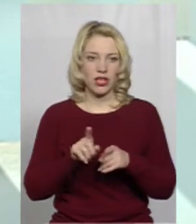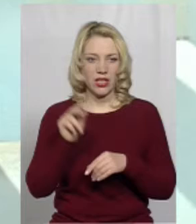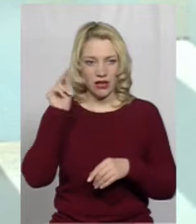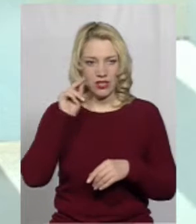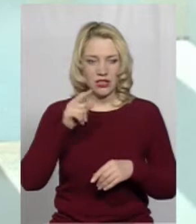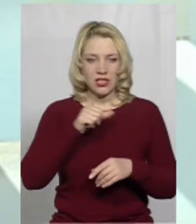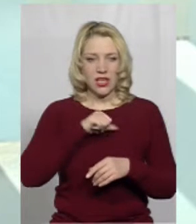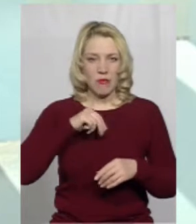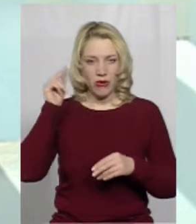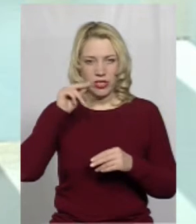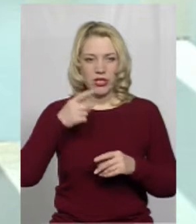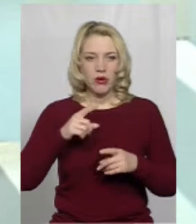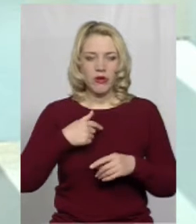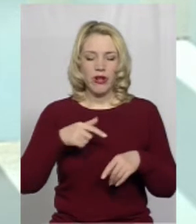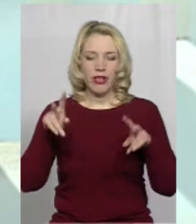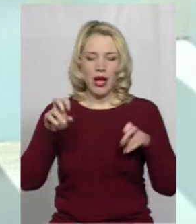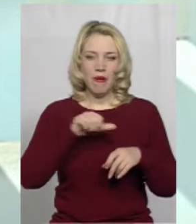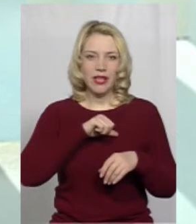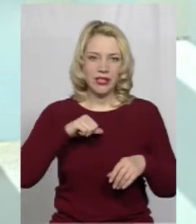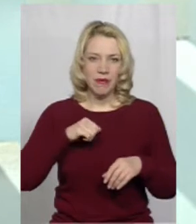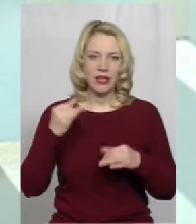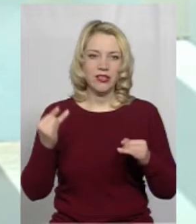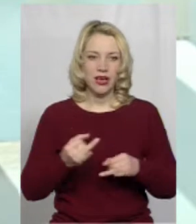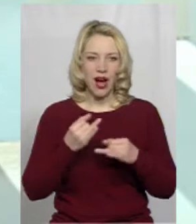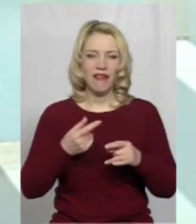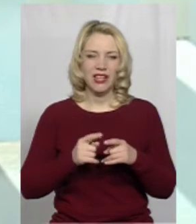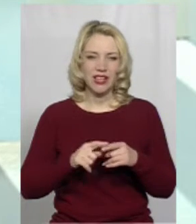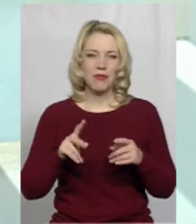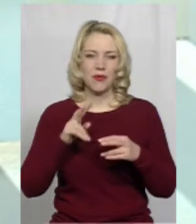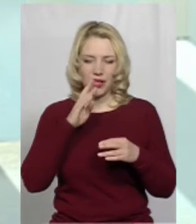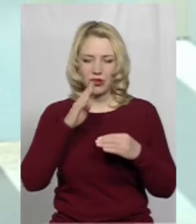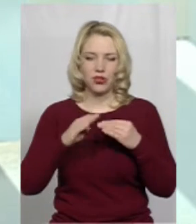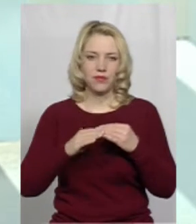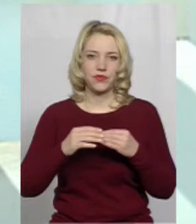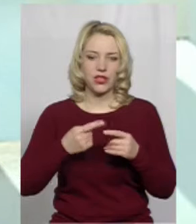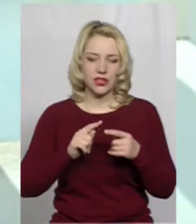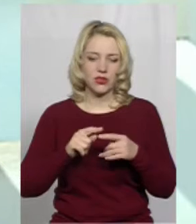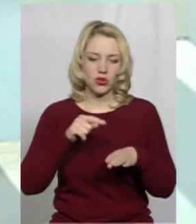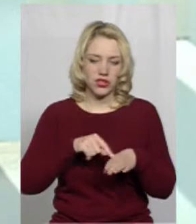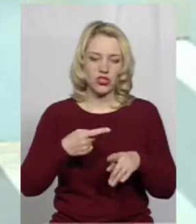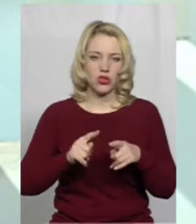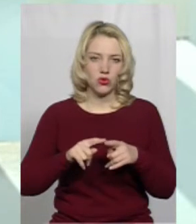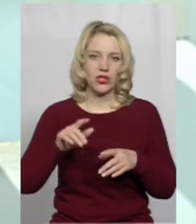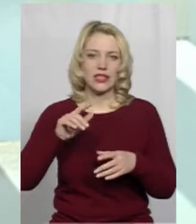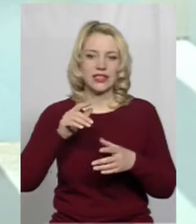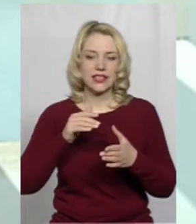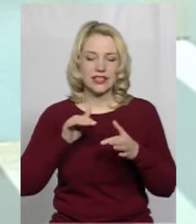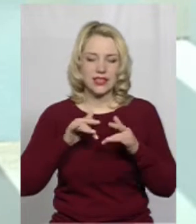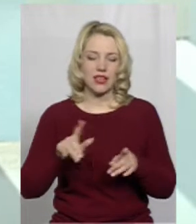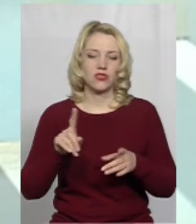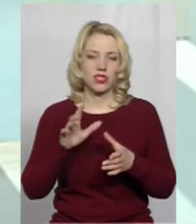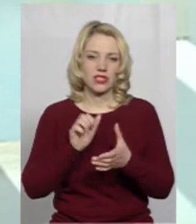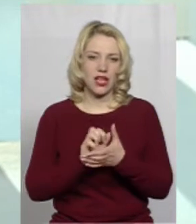вчилася сама, тому що тема мене дуже зацікавила. Вона була дотичною до тієї діяльності, якою я займаюся, якою